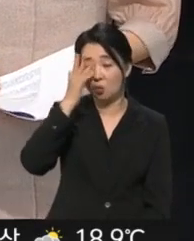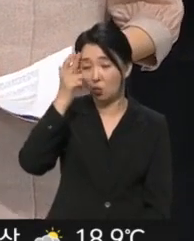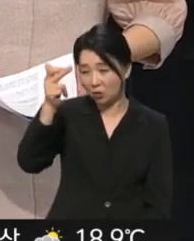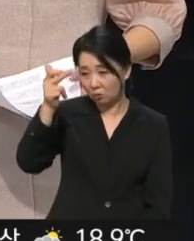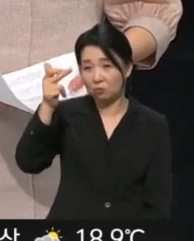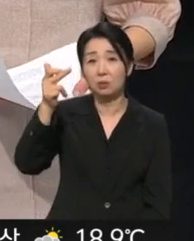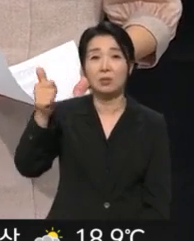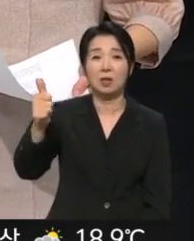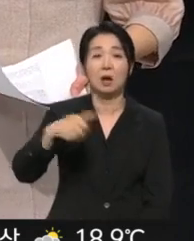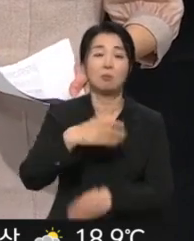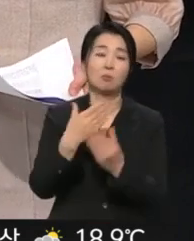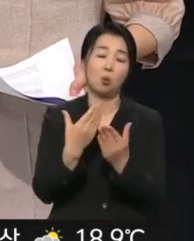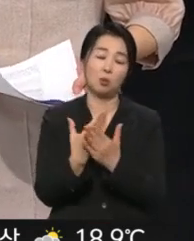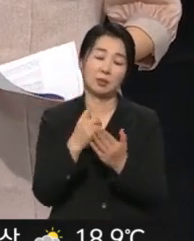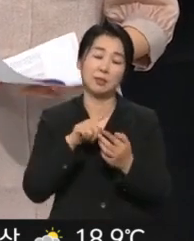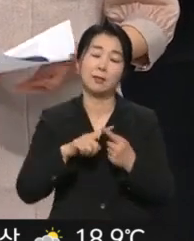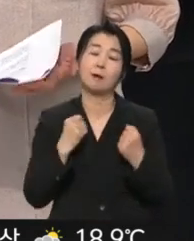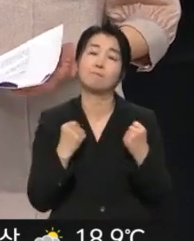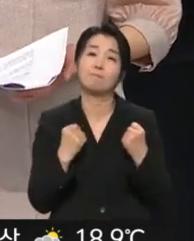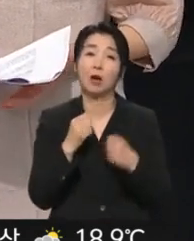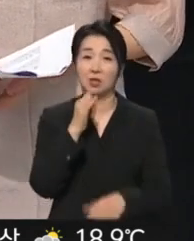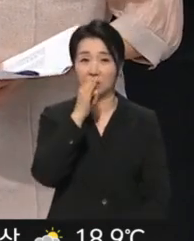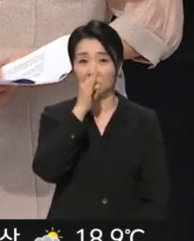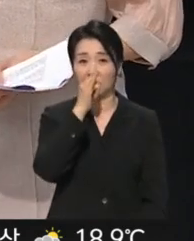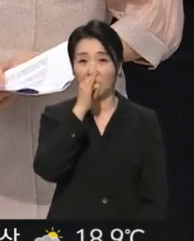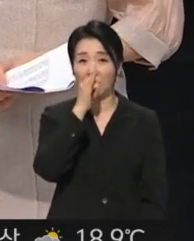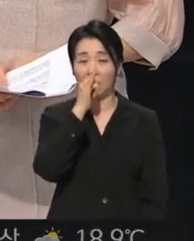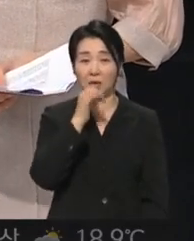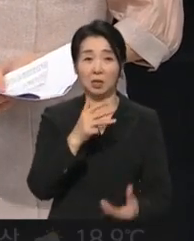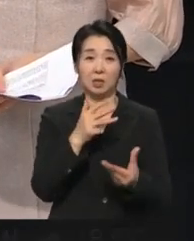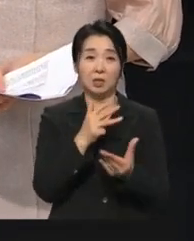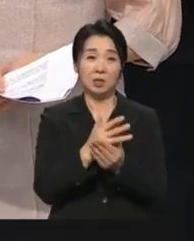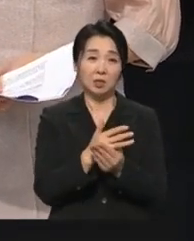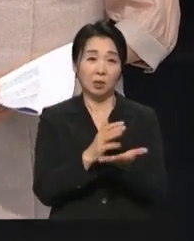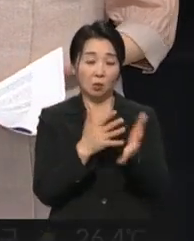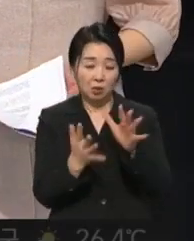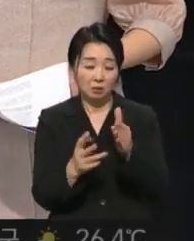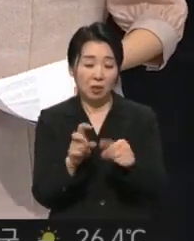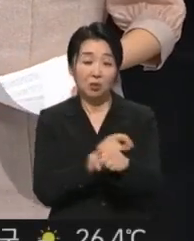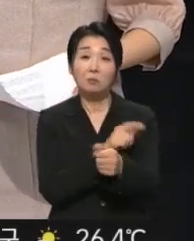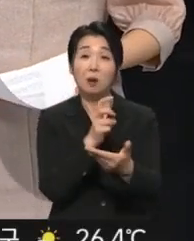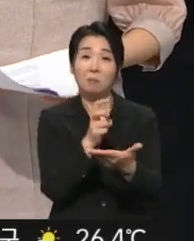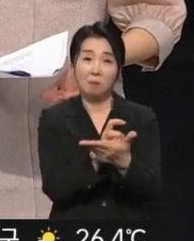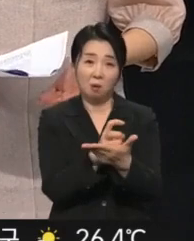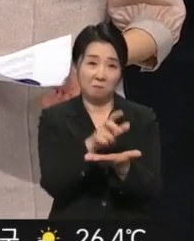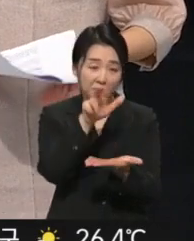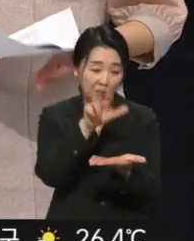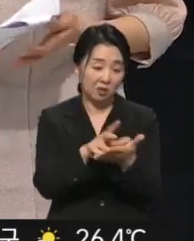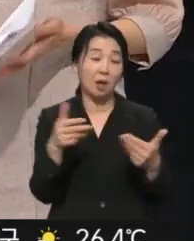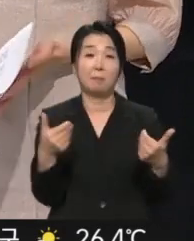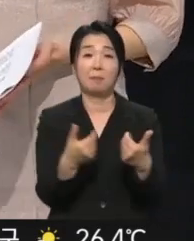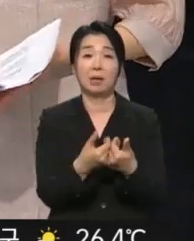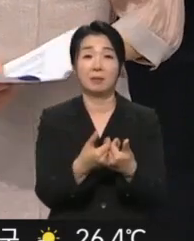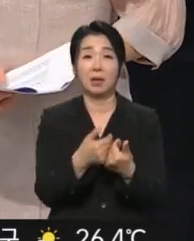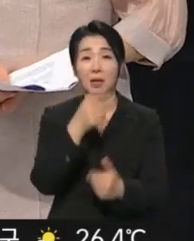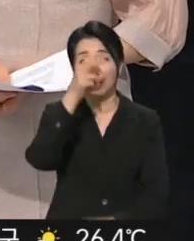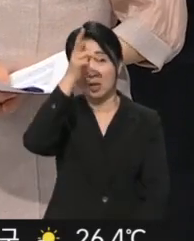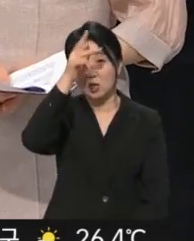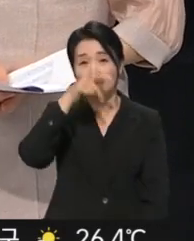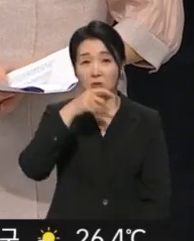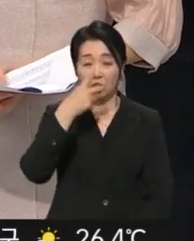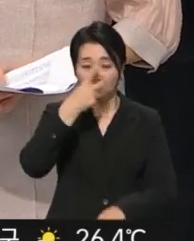있습니다. 이런 가운데 국민의힘은 이태원 참사 특별법 제정에 반대하고 있죠. 경찰이 수사 결과를 발표했고